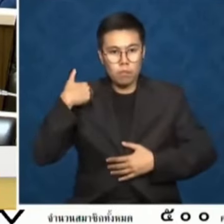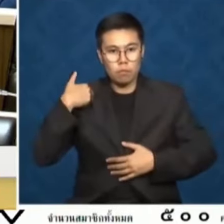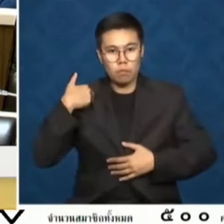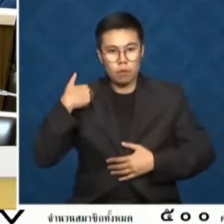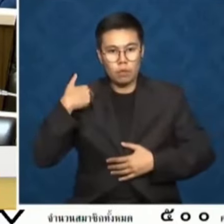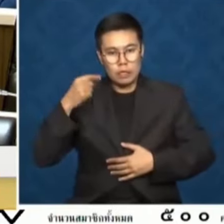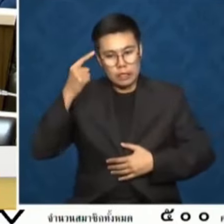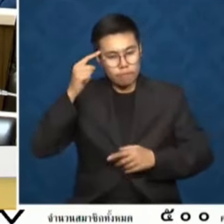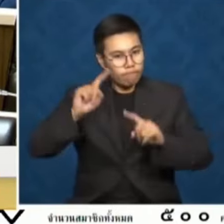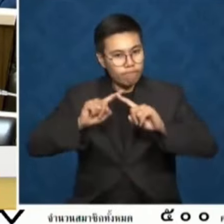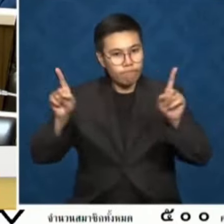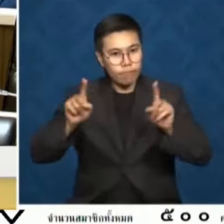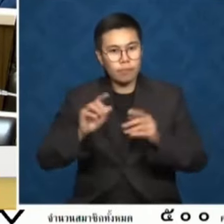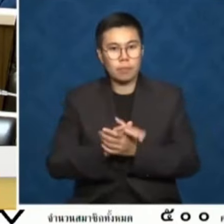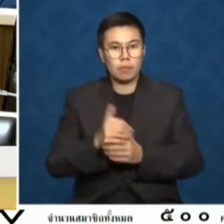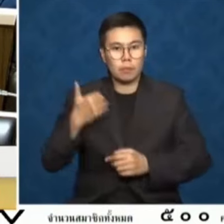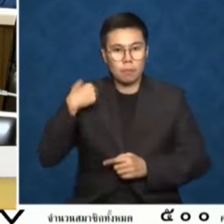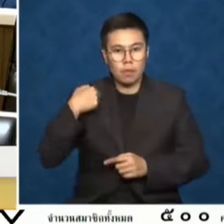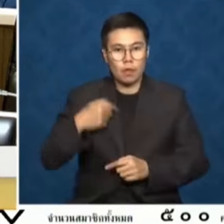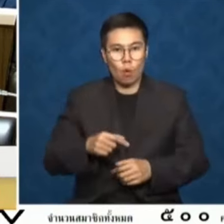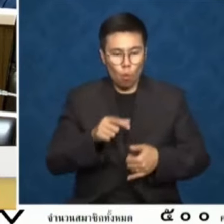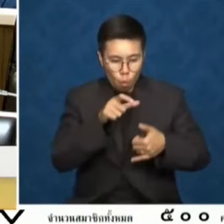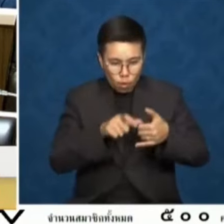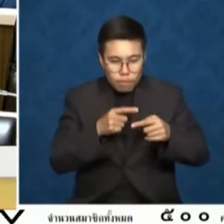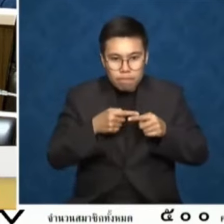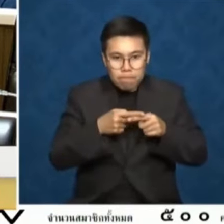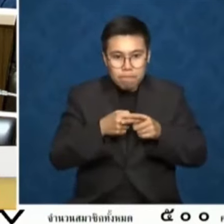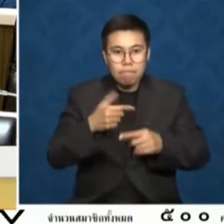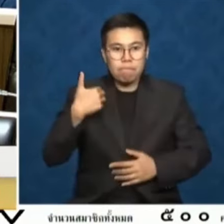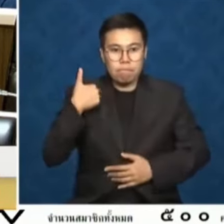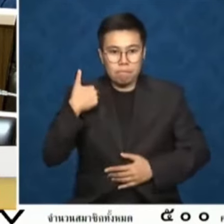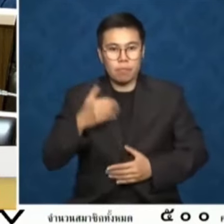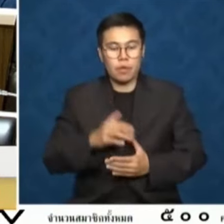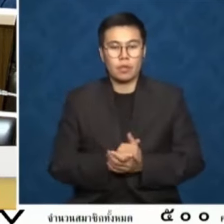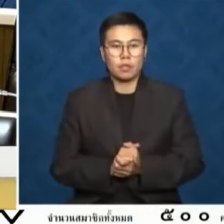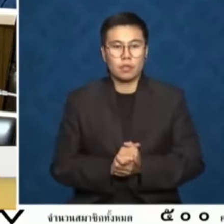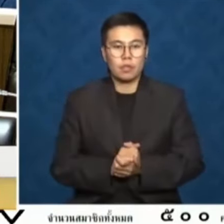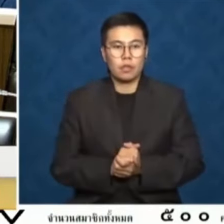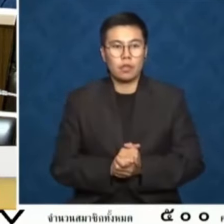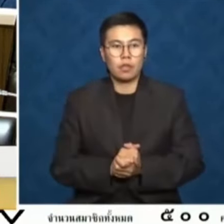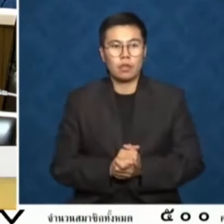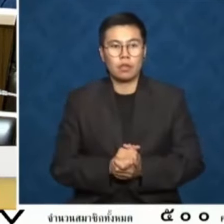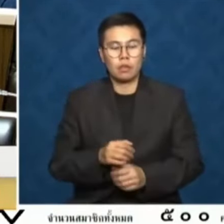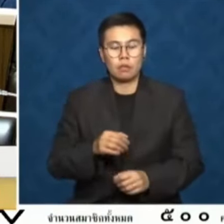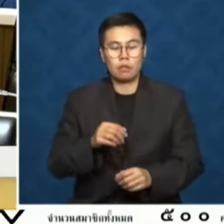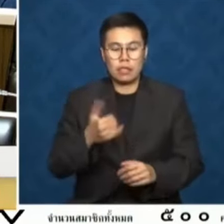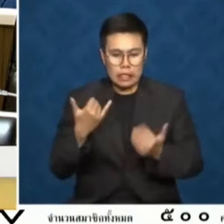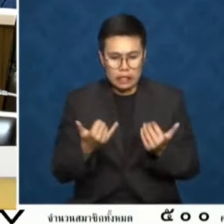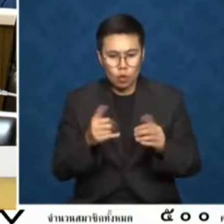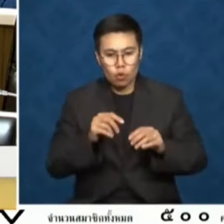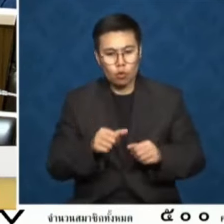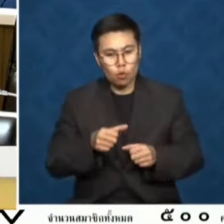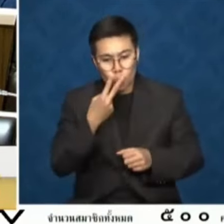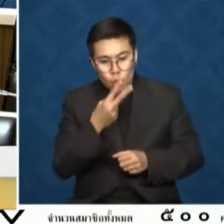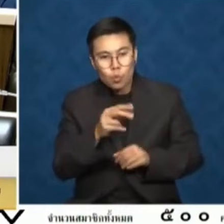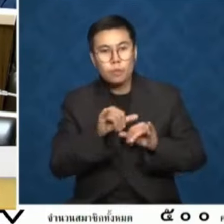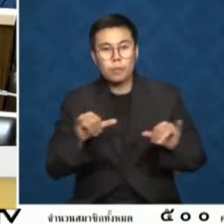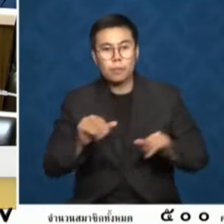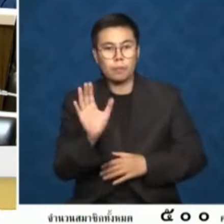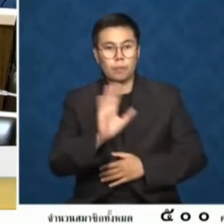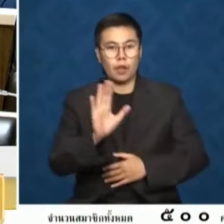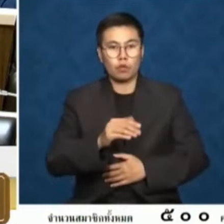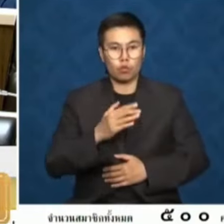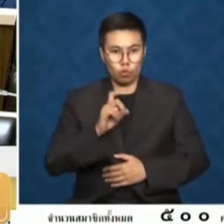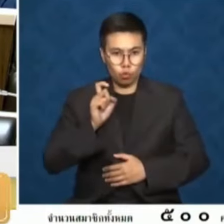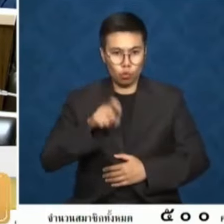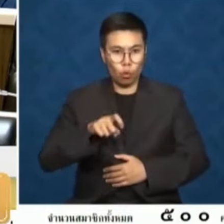ยบาดเจ็บกันทั้งสองฝ่ายเรื่องนี้เป็นเรื่องสำคัญที่เราจะละเลยเพิกเฉยไม่ได้เราต้องจำกัดวง